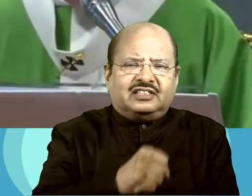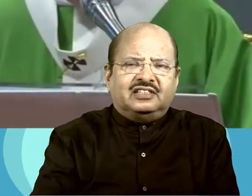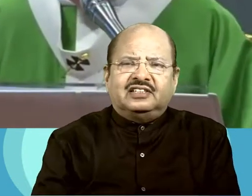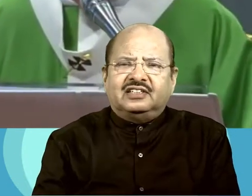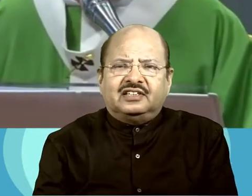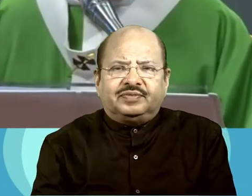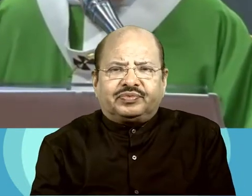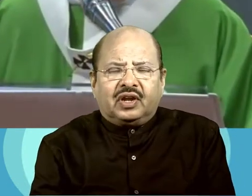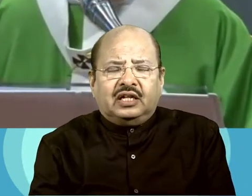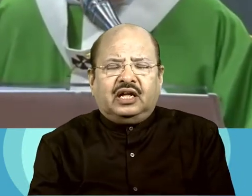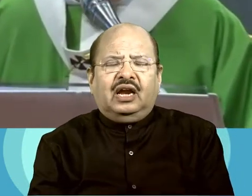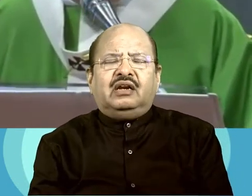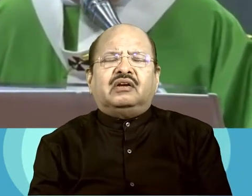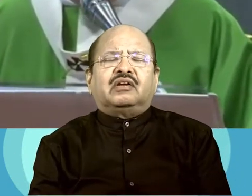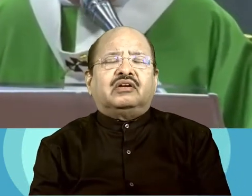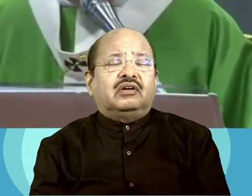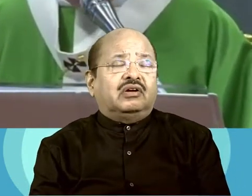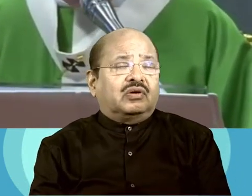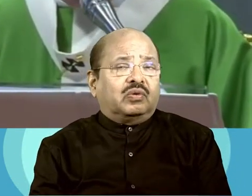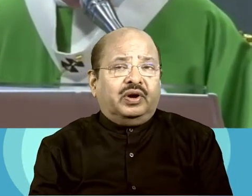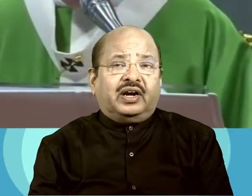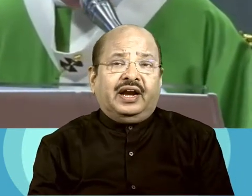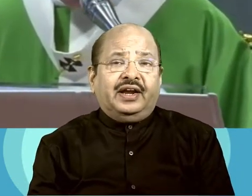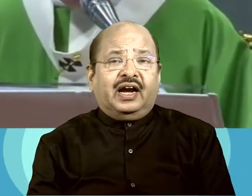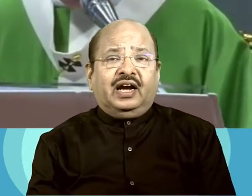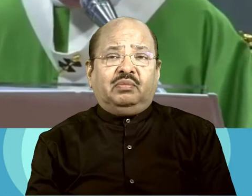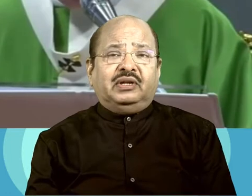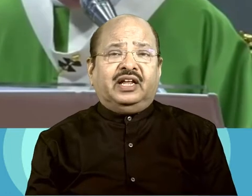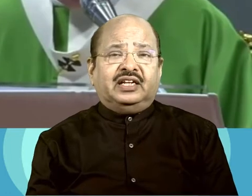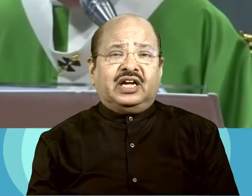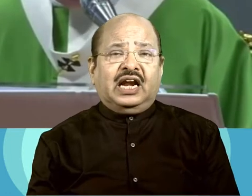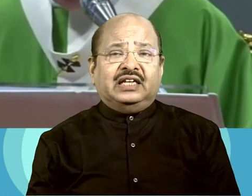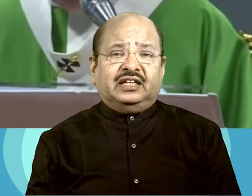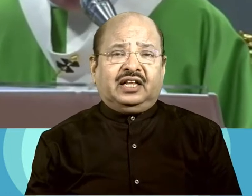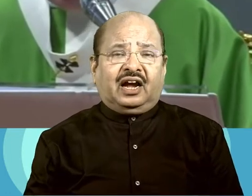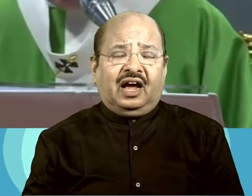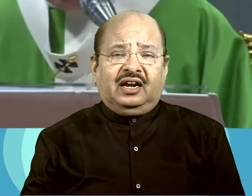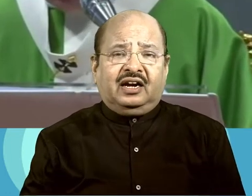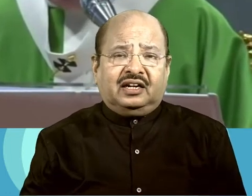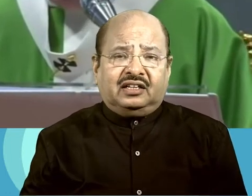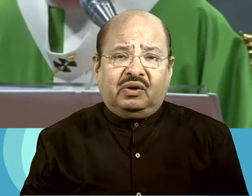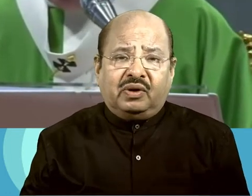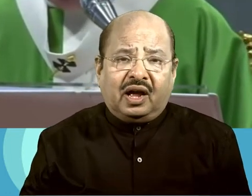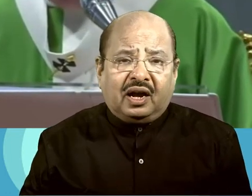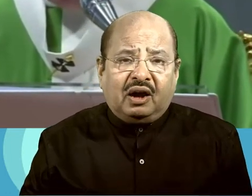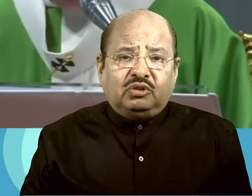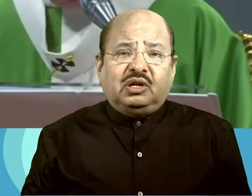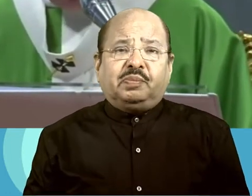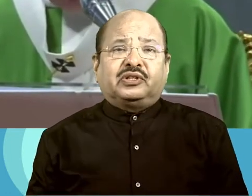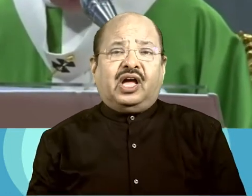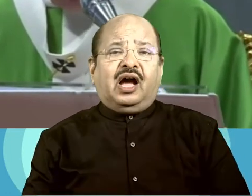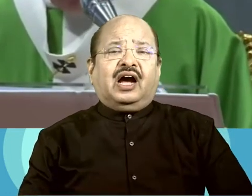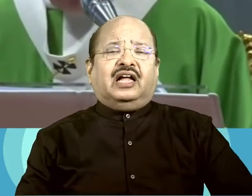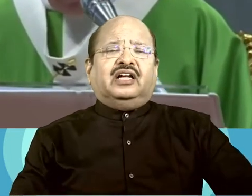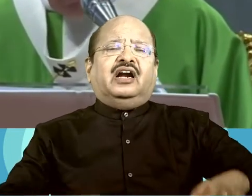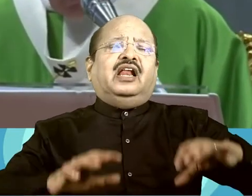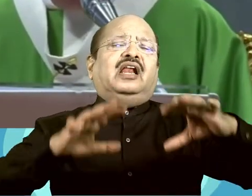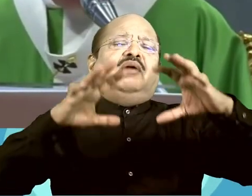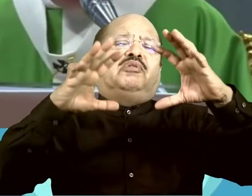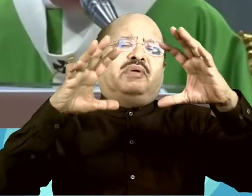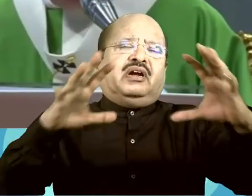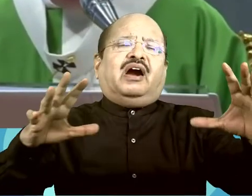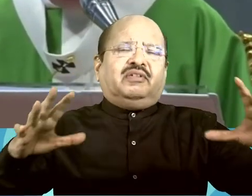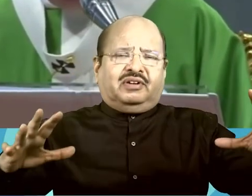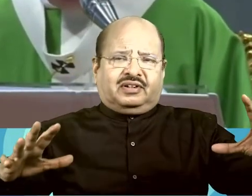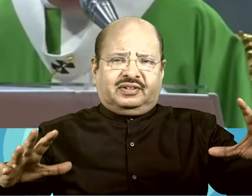യെസ്. എന്നാൽ ഒരു കന്യക ഗർഭം ധരിച്ചാൽ അന്നത്തെ കാലഘട്ടത്തിൽ ഉണ്ടാകാവുന്ന